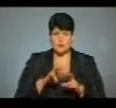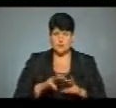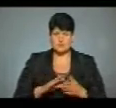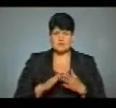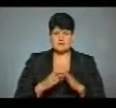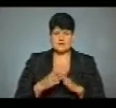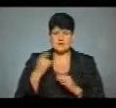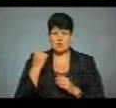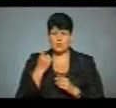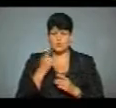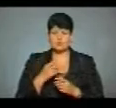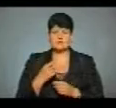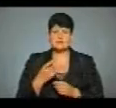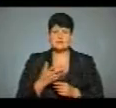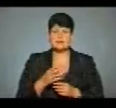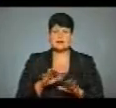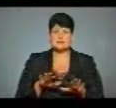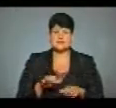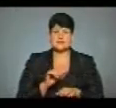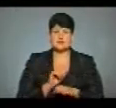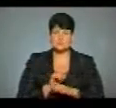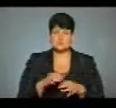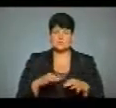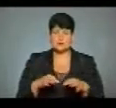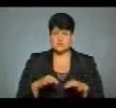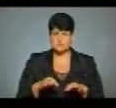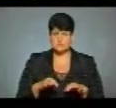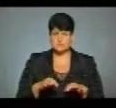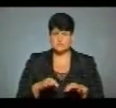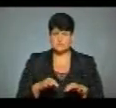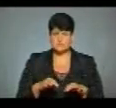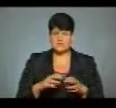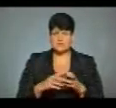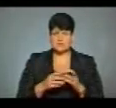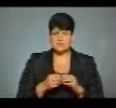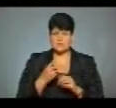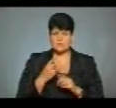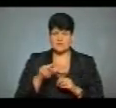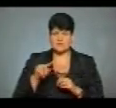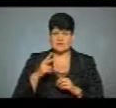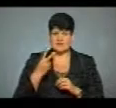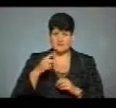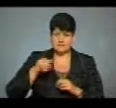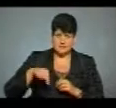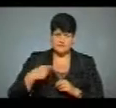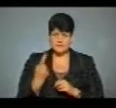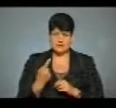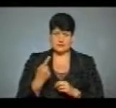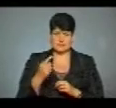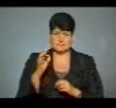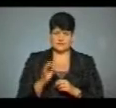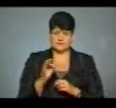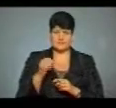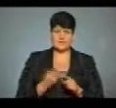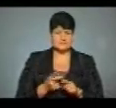стану алкогольного сп'яніння на місці зупинки транспортного засобу. Результат показав 0,01 проміла, це